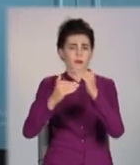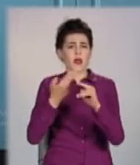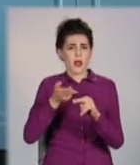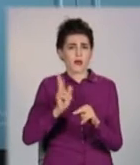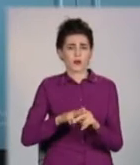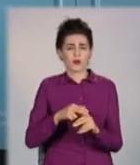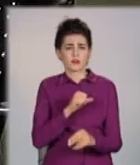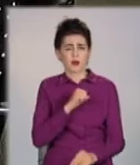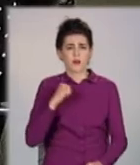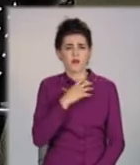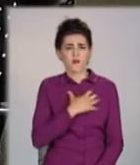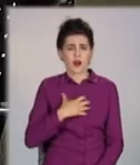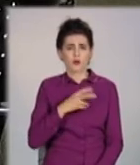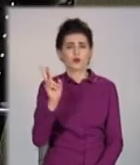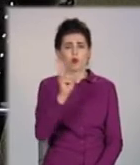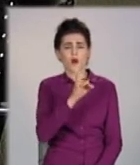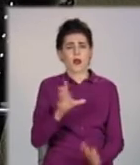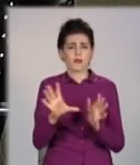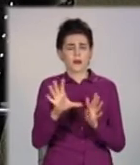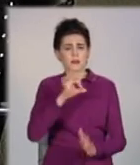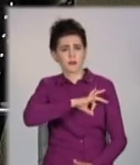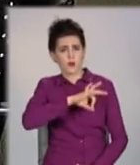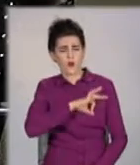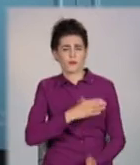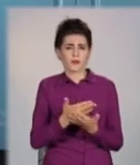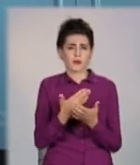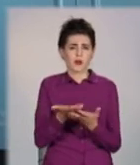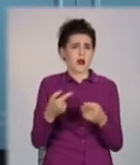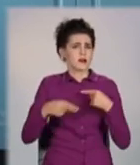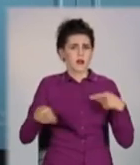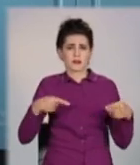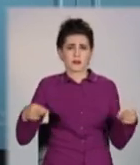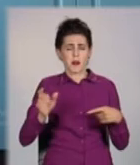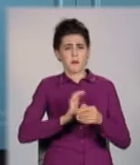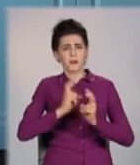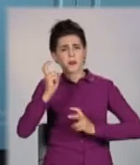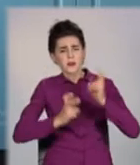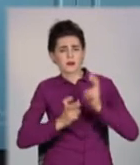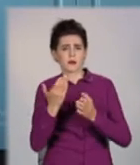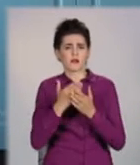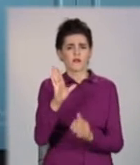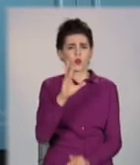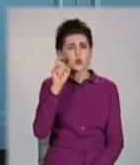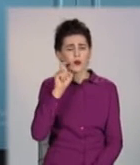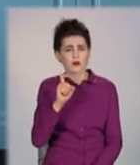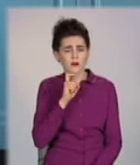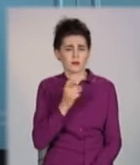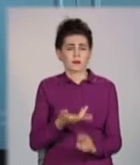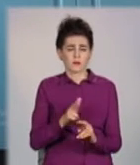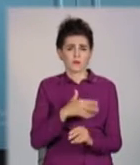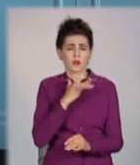будуть ті, які енергію споживають. Промисловість і виробництво, те ще, яке залишилося в Україні,